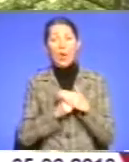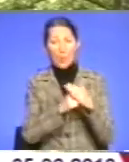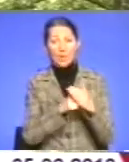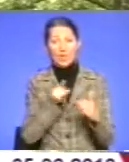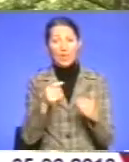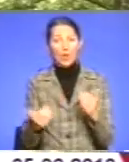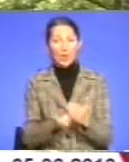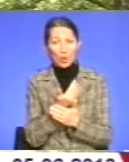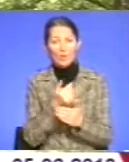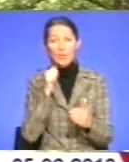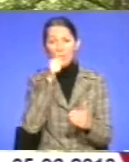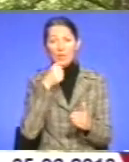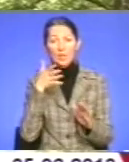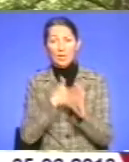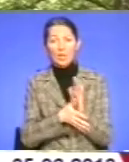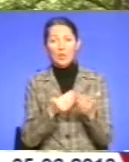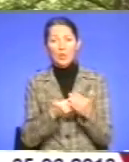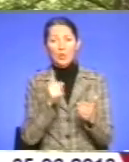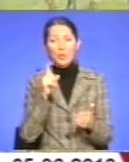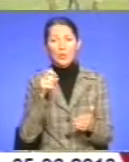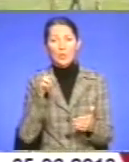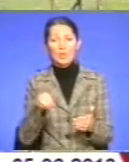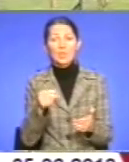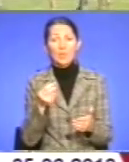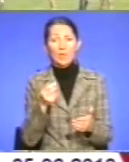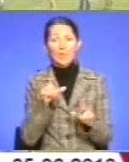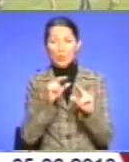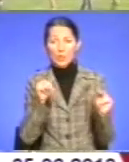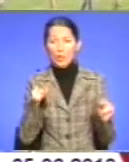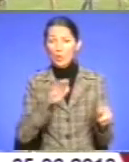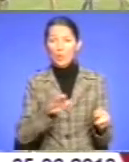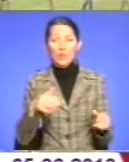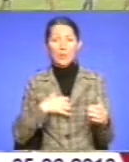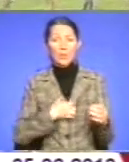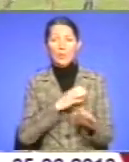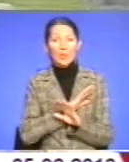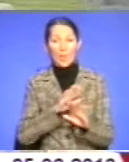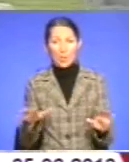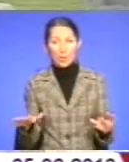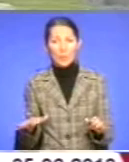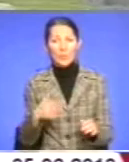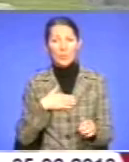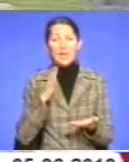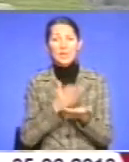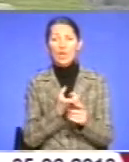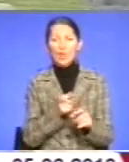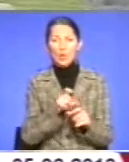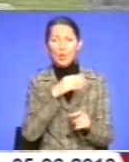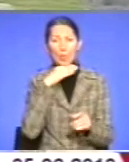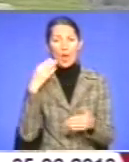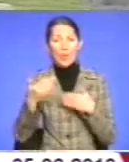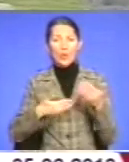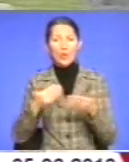рік витрачають близько 100 тисяч гривень. Обіцяють, тут дітям сумувати не доведеться. У нас є дуже-дуже багато